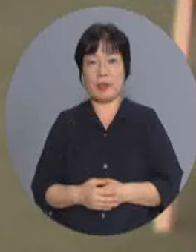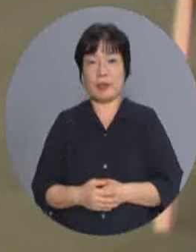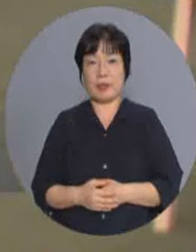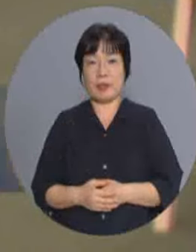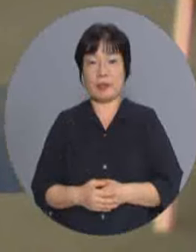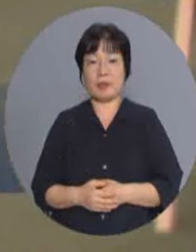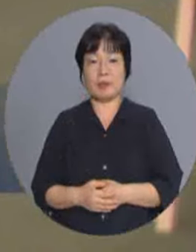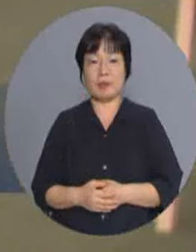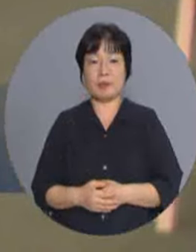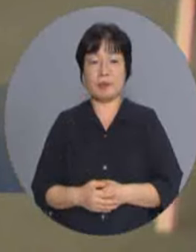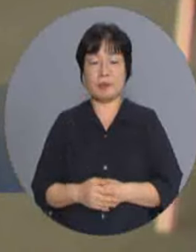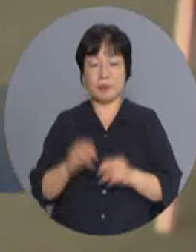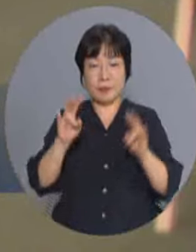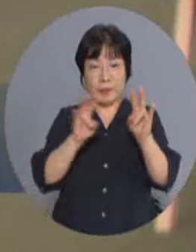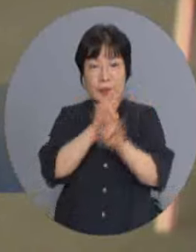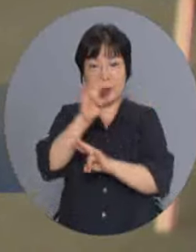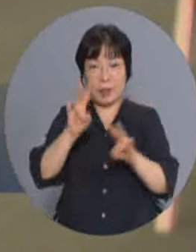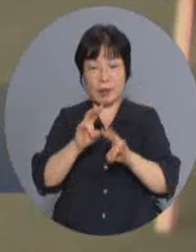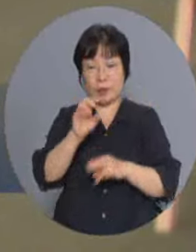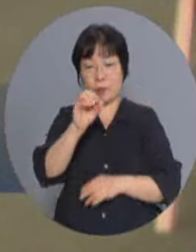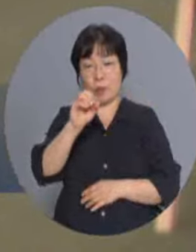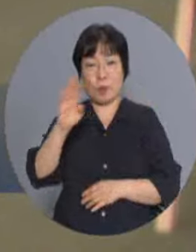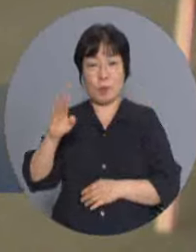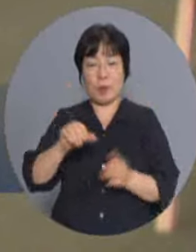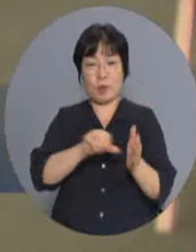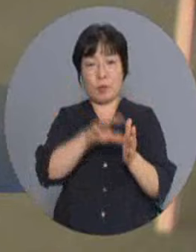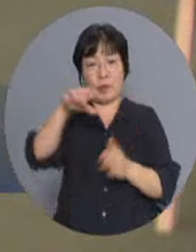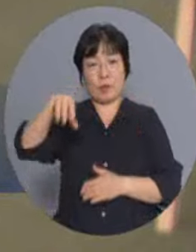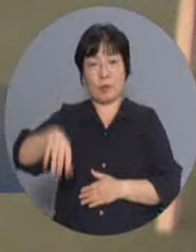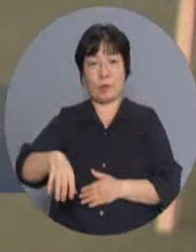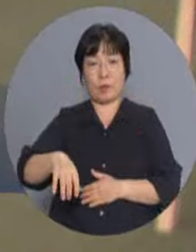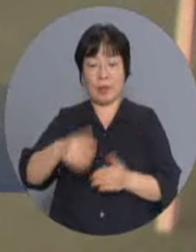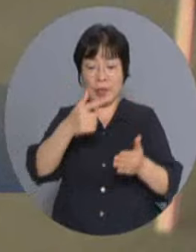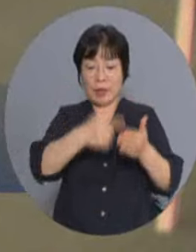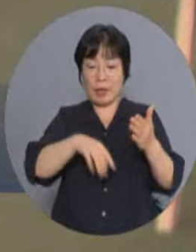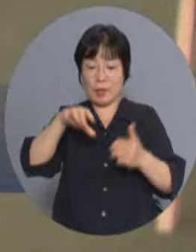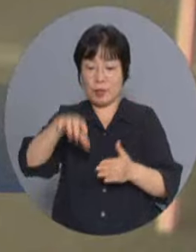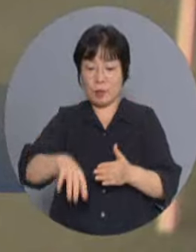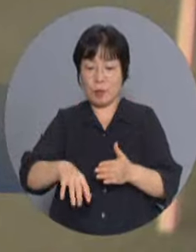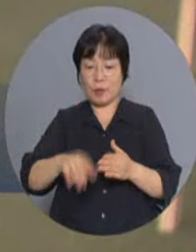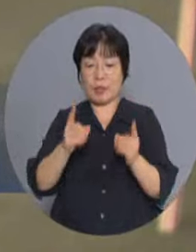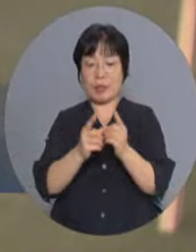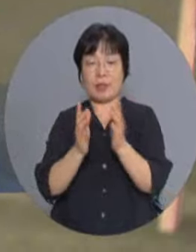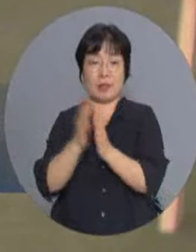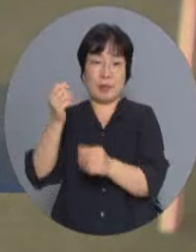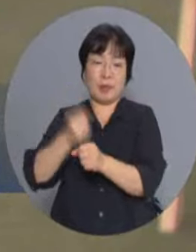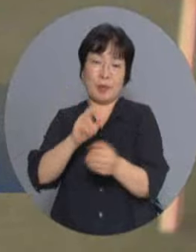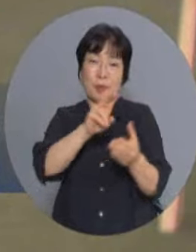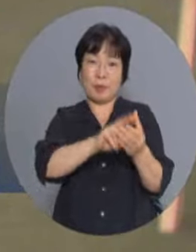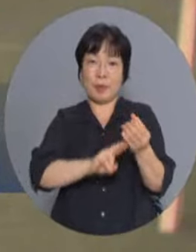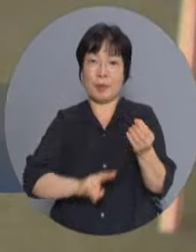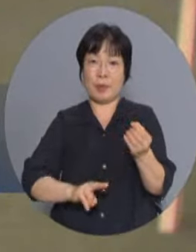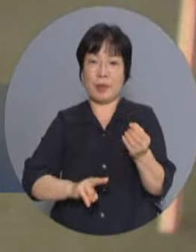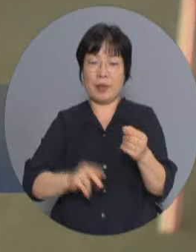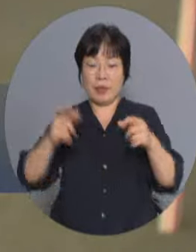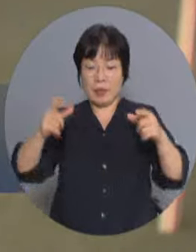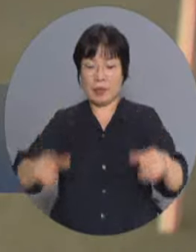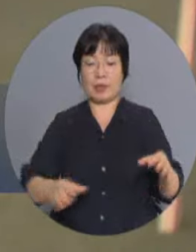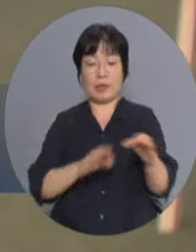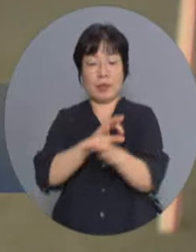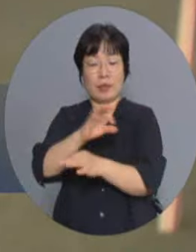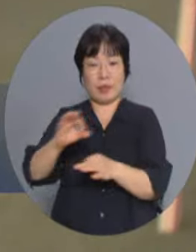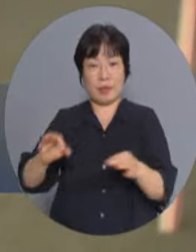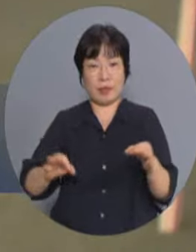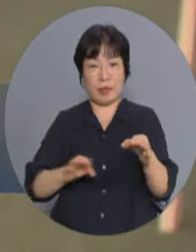씨가 자체가 맥주로 유명하기 때문에 강진에서 맥주를 만들어가지고 상품하고 있는데요 그것을